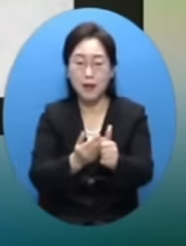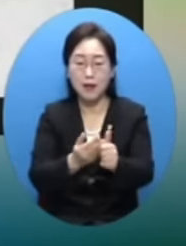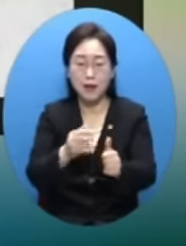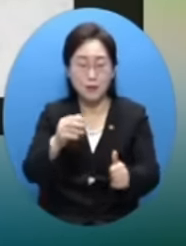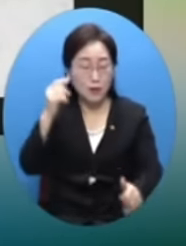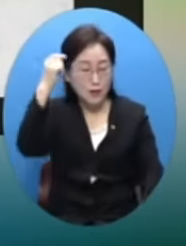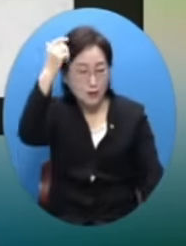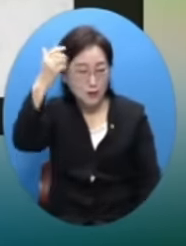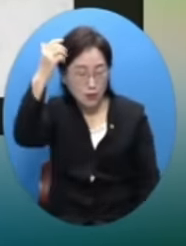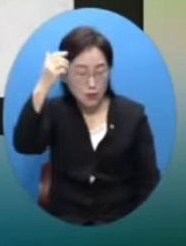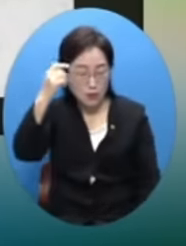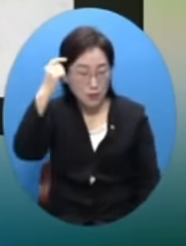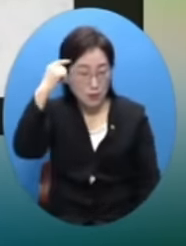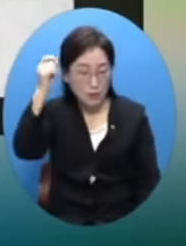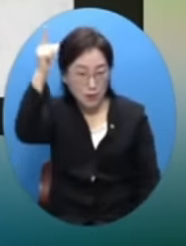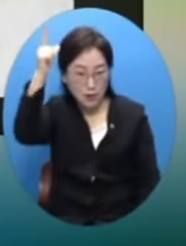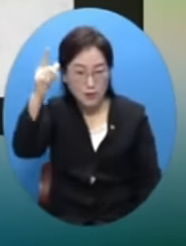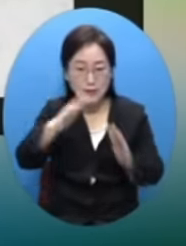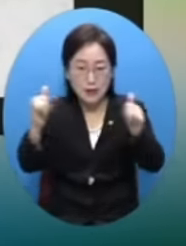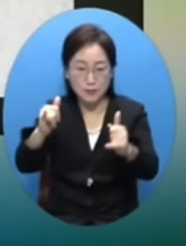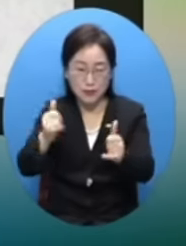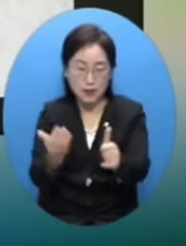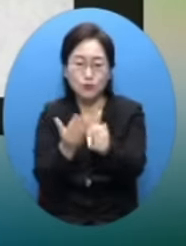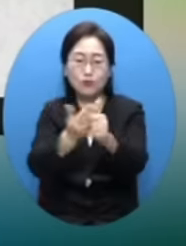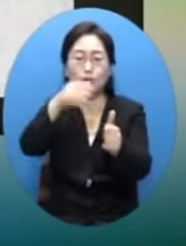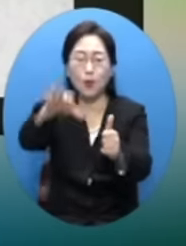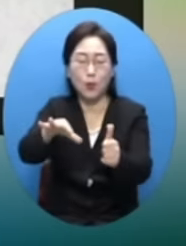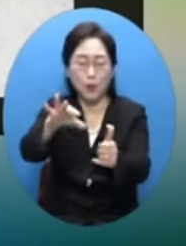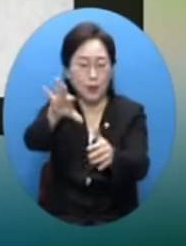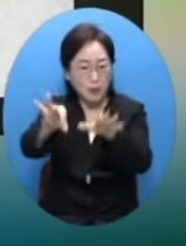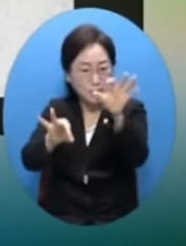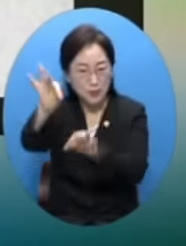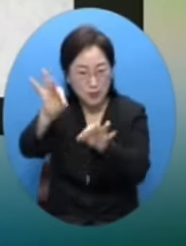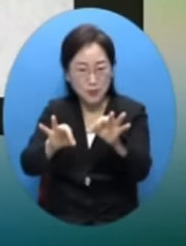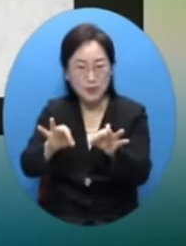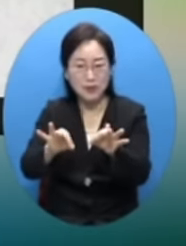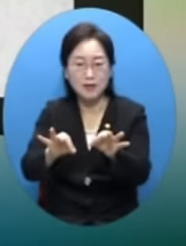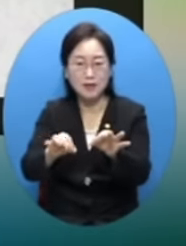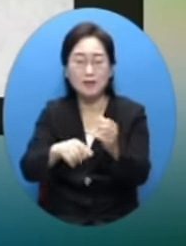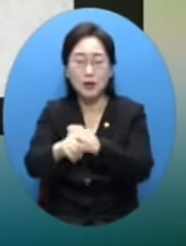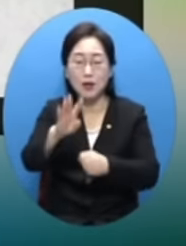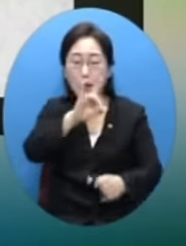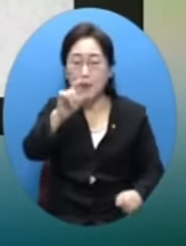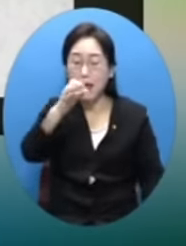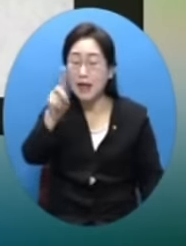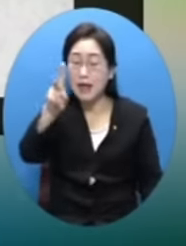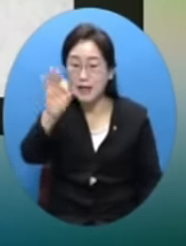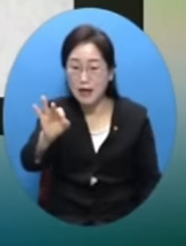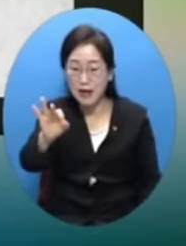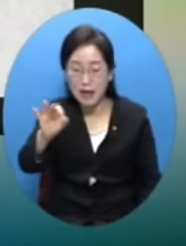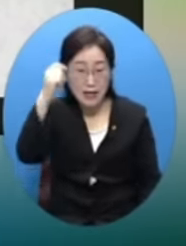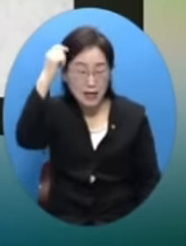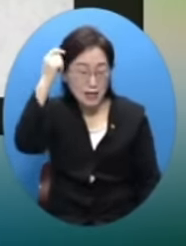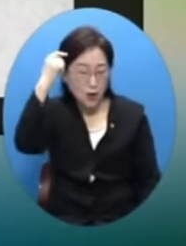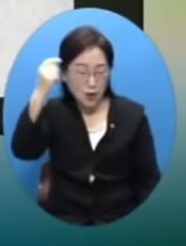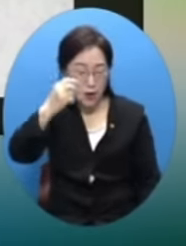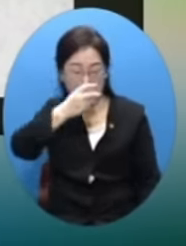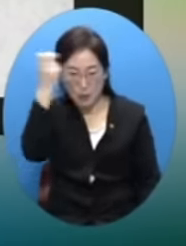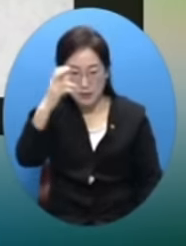영재를 키워낸다는 말의 약자입니다. 잘 모르셨죠? 배양영재 약자입니다.